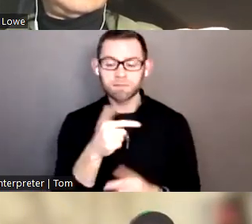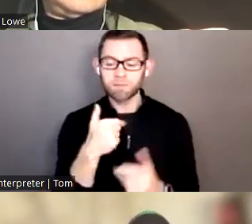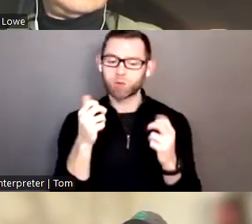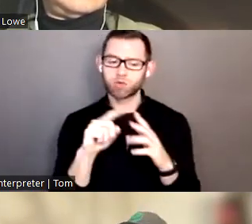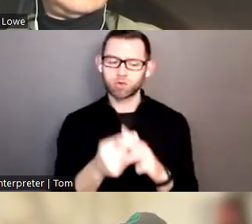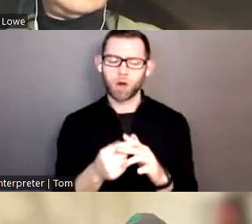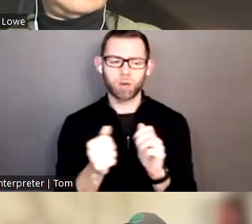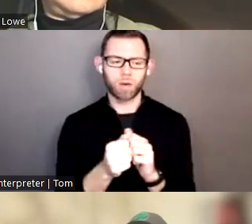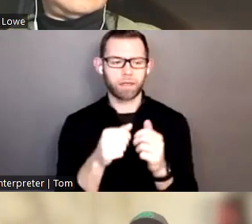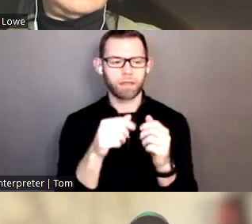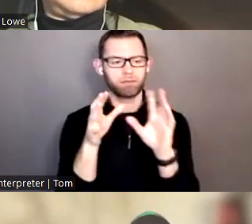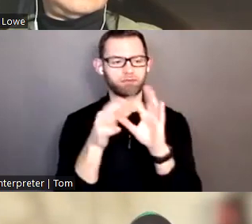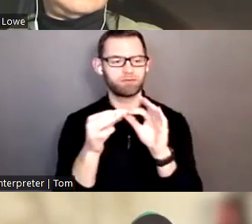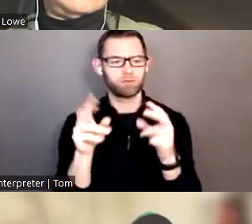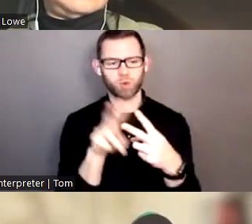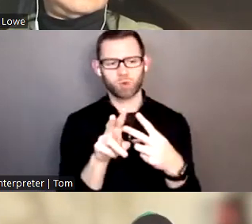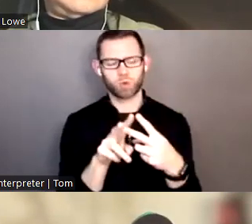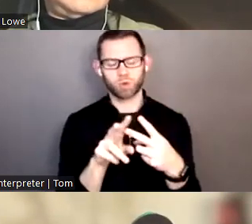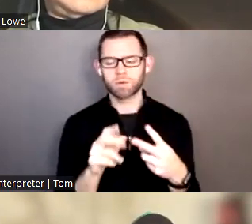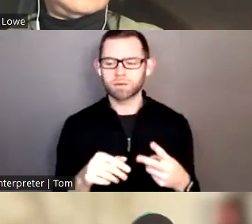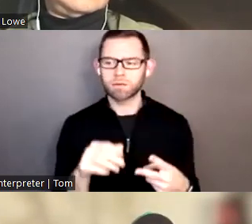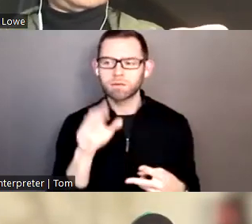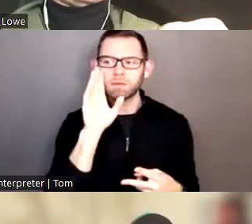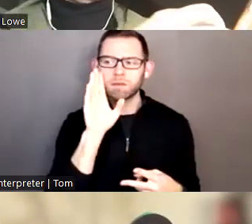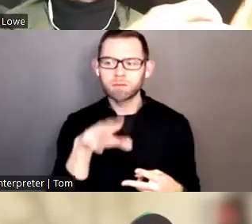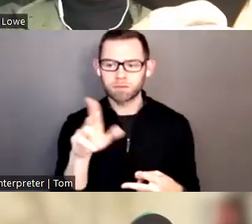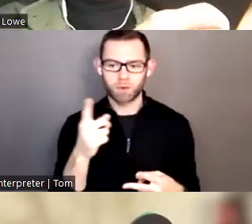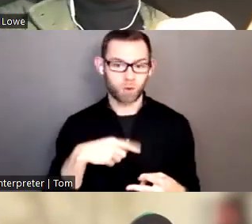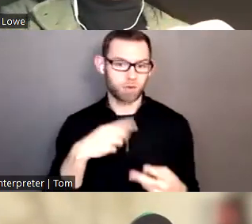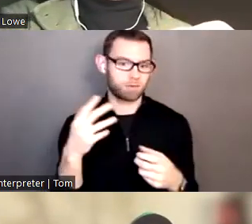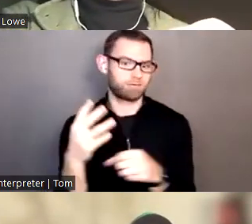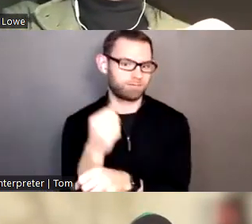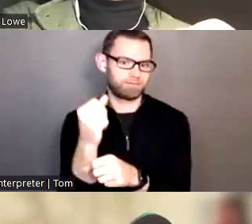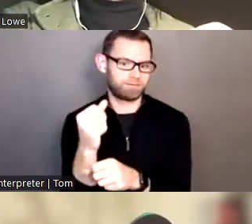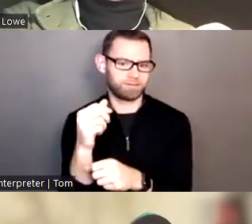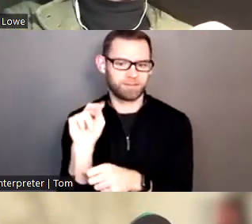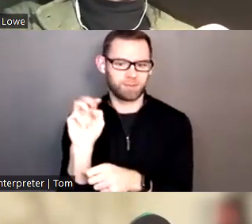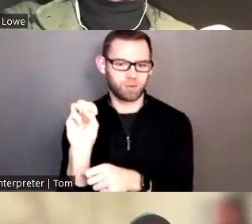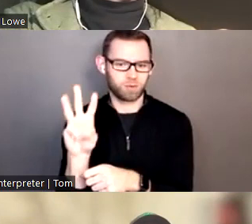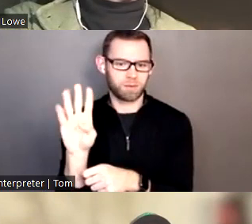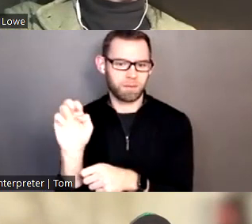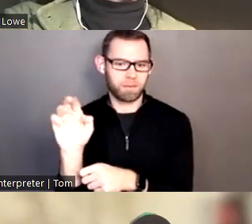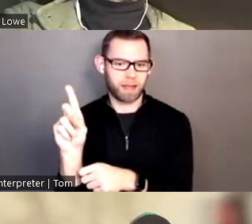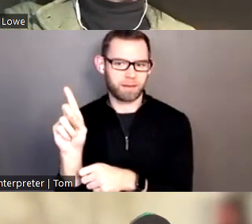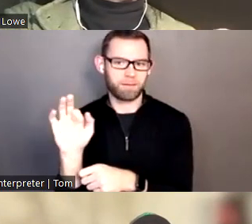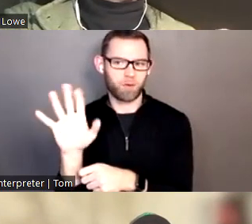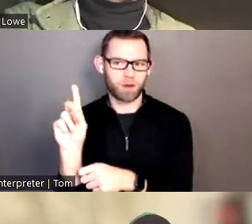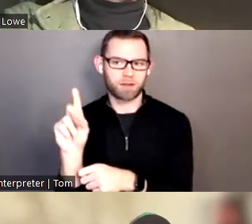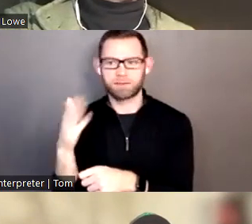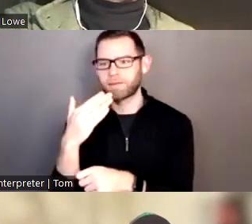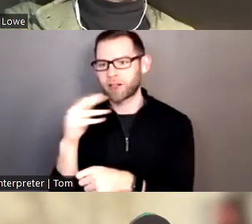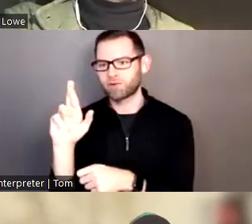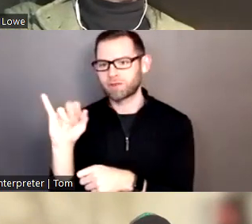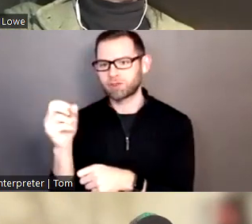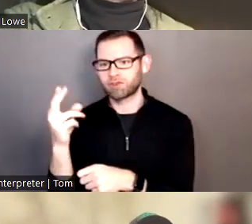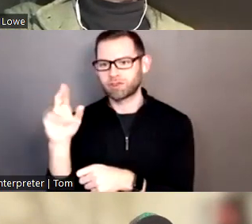things. je vais commencer avec des bagages premièrement. A victory here in New Bedford. Gain We toi celebrate là, very much. merci